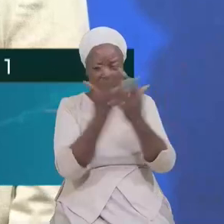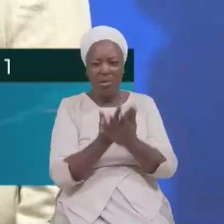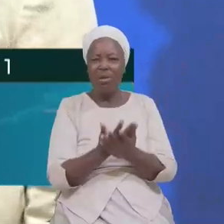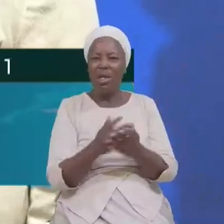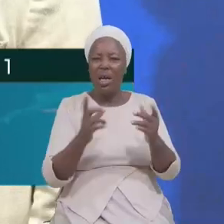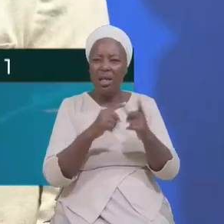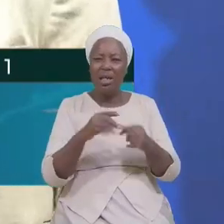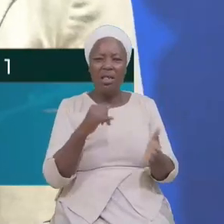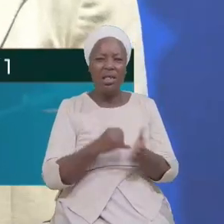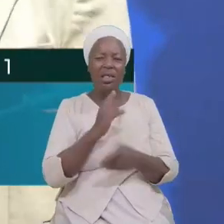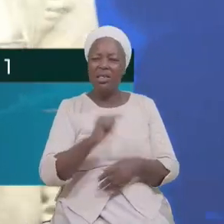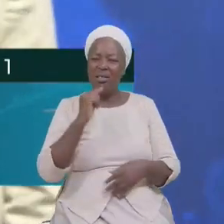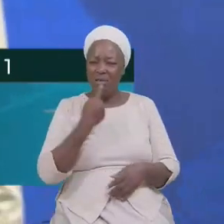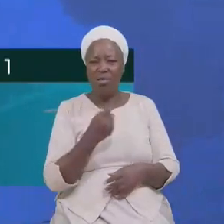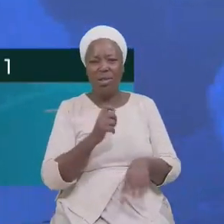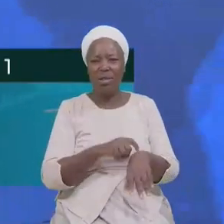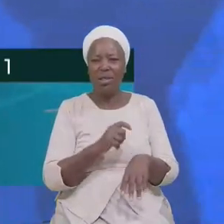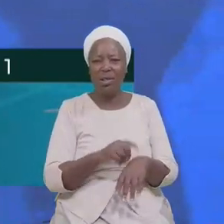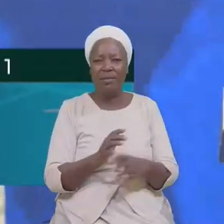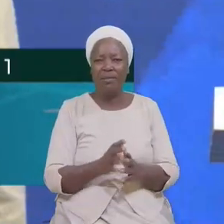différentes manières.